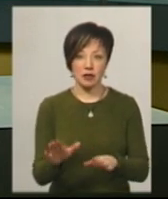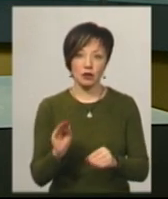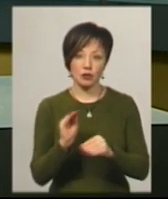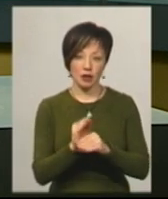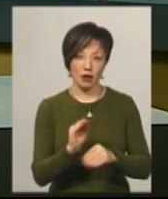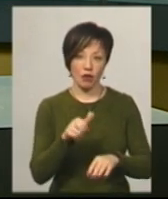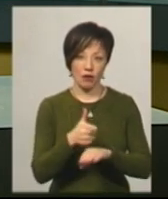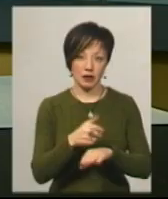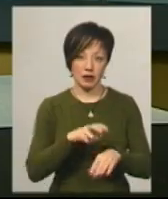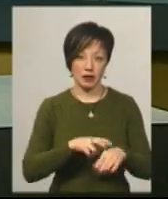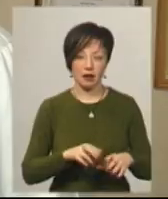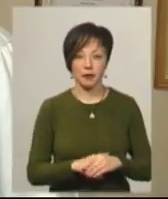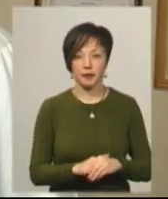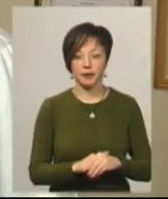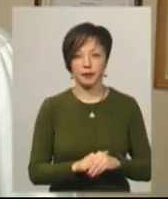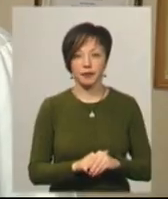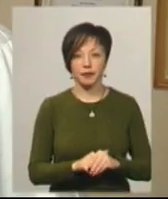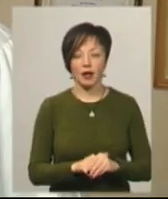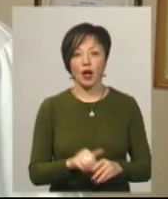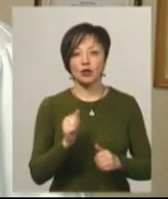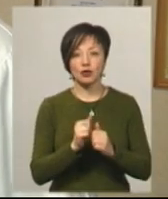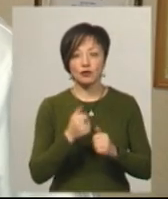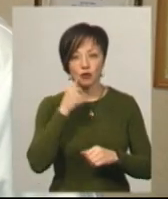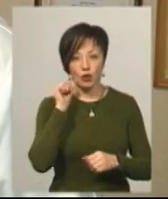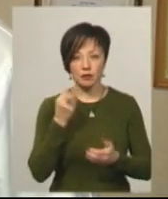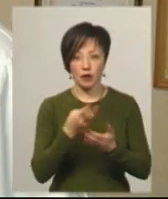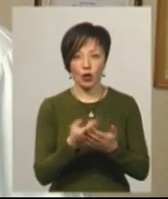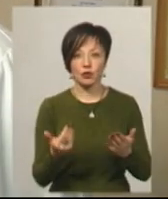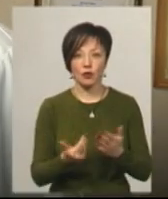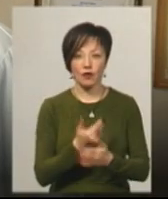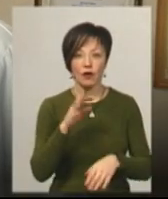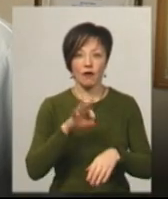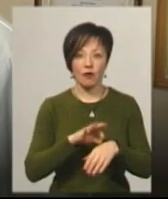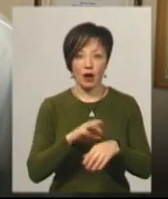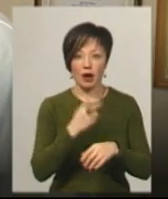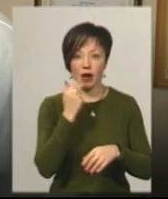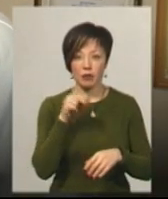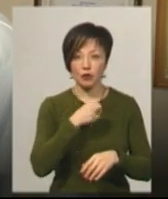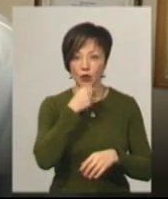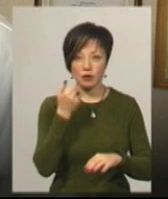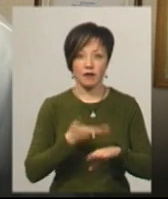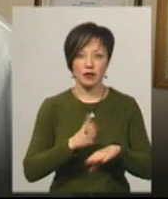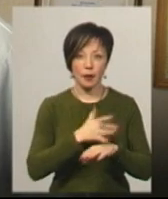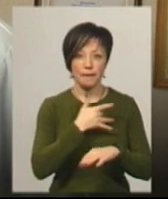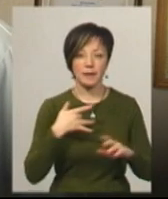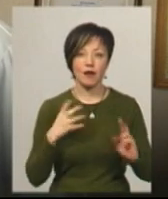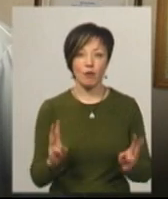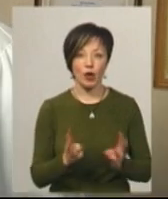Оксана Піддубна. Вчора поступило 2 свіжих хворих на грип дорослих, важкі з